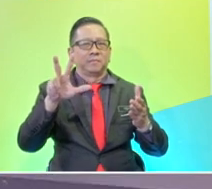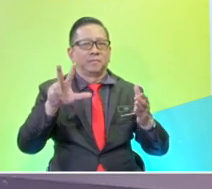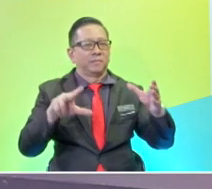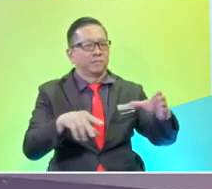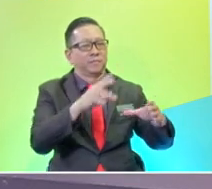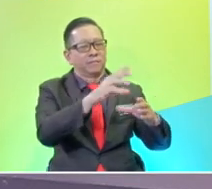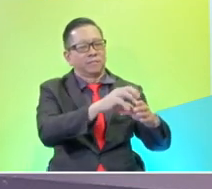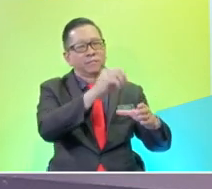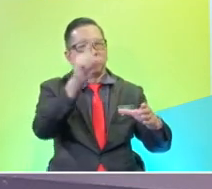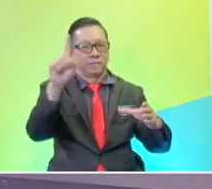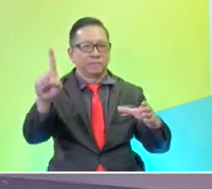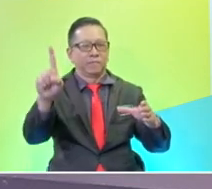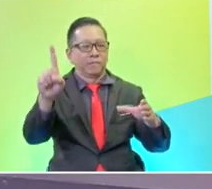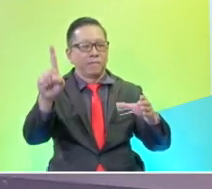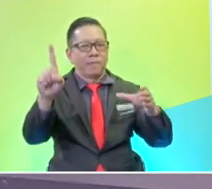satu